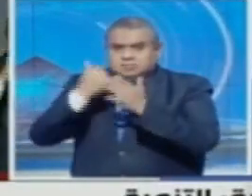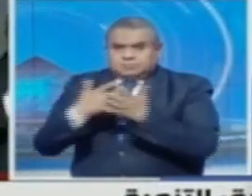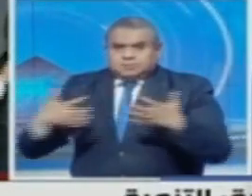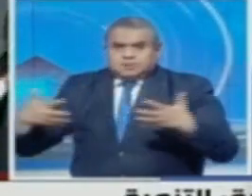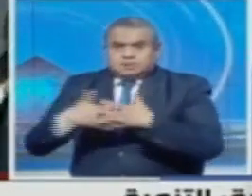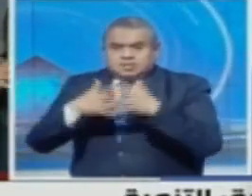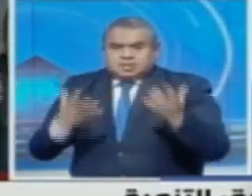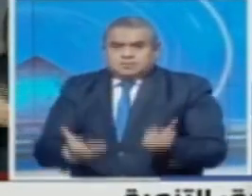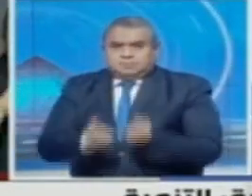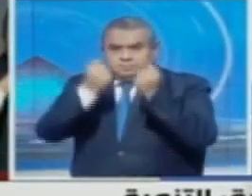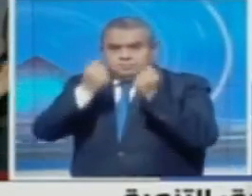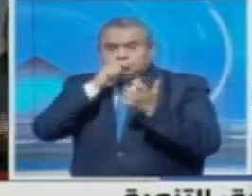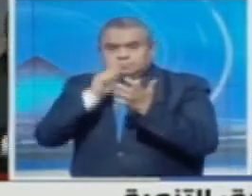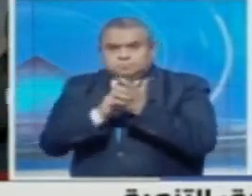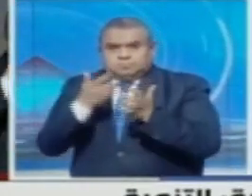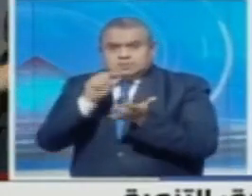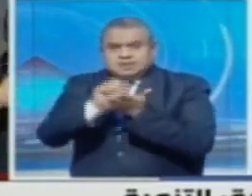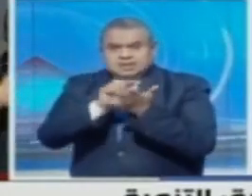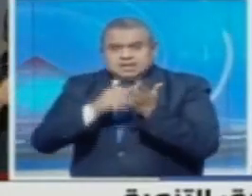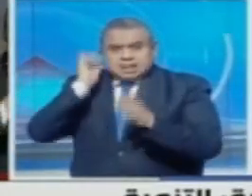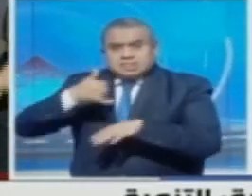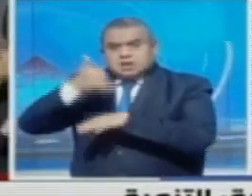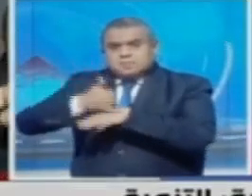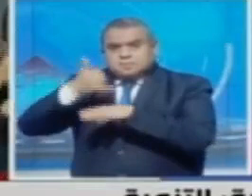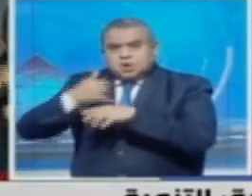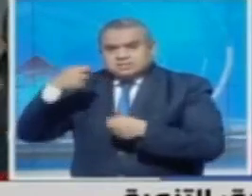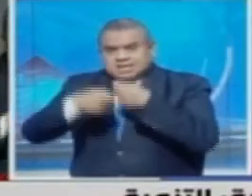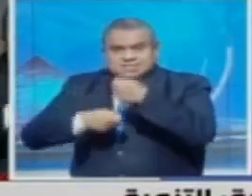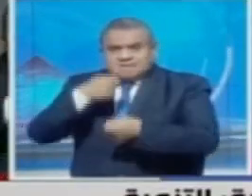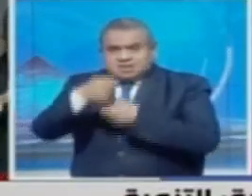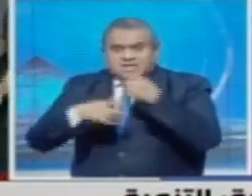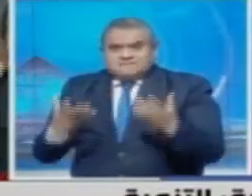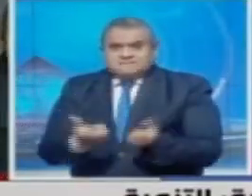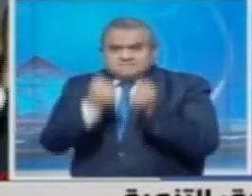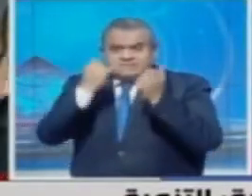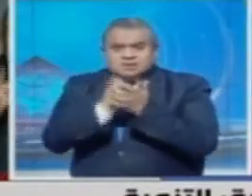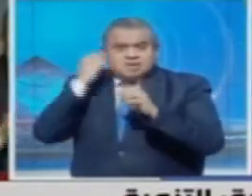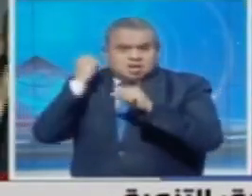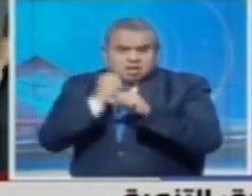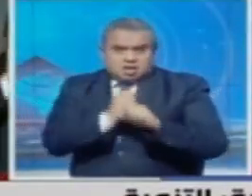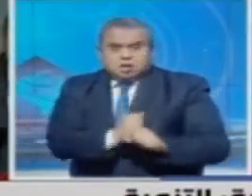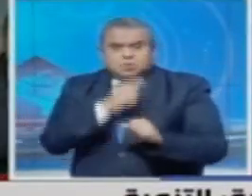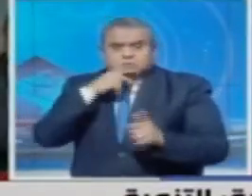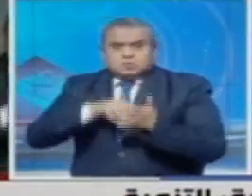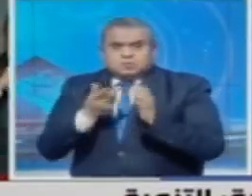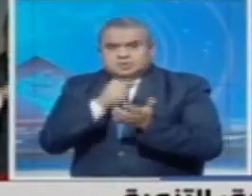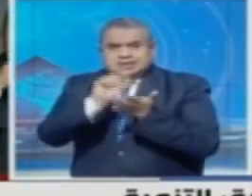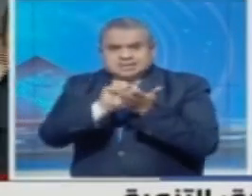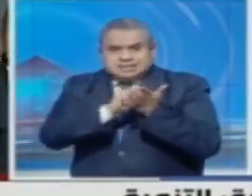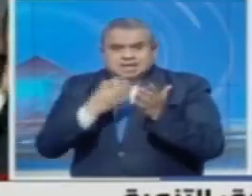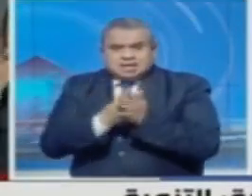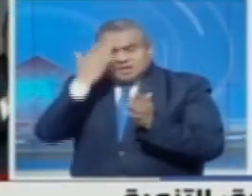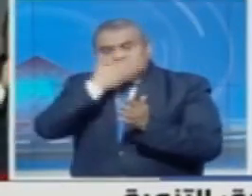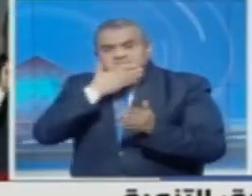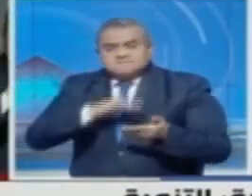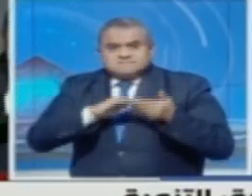الجميع، لا سيما مؤسسات التمويل الدولية لتحقيق أهداف التنمية المستدامة في الدول النامية، بالتركيز على